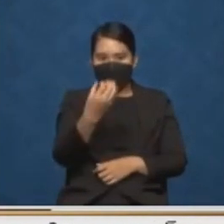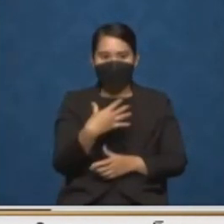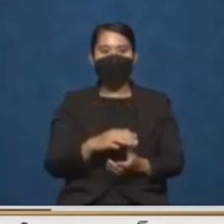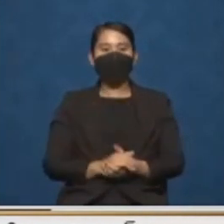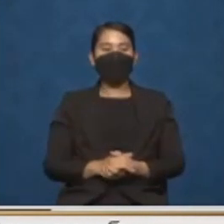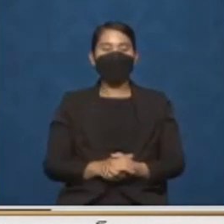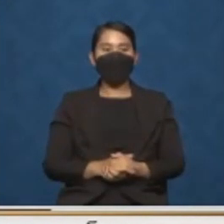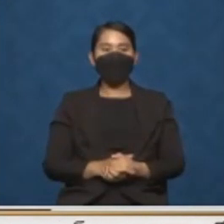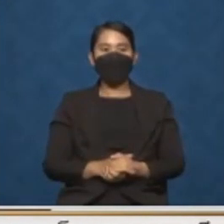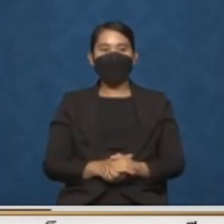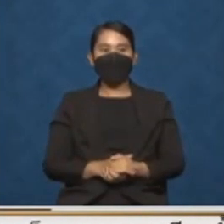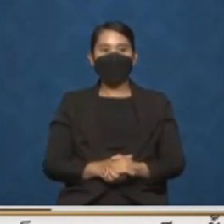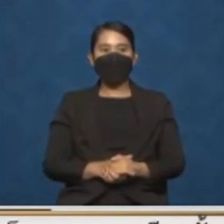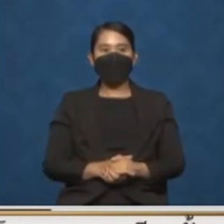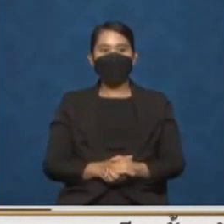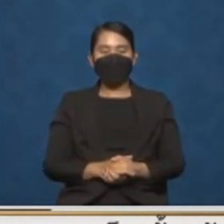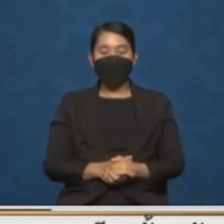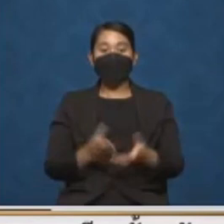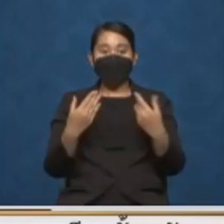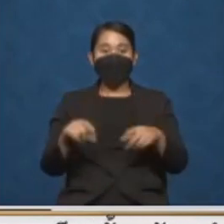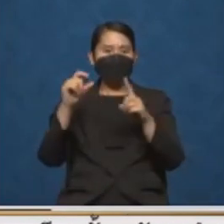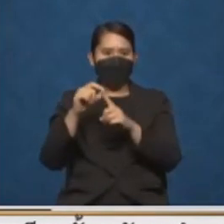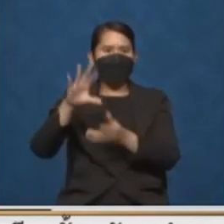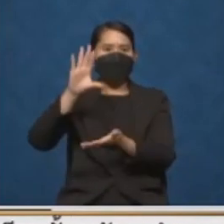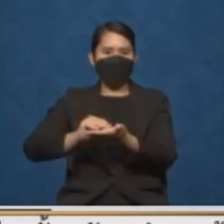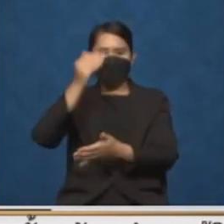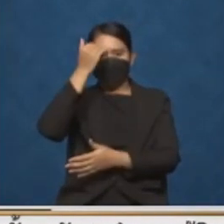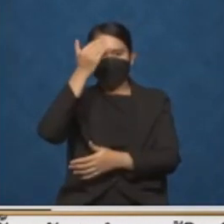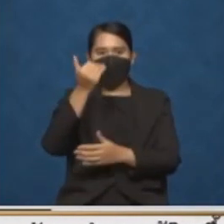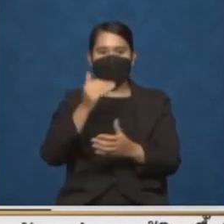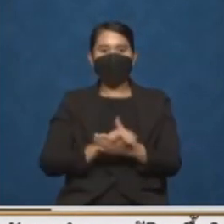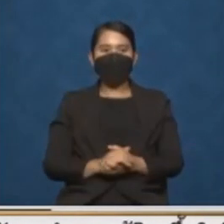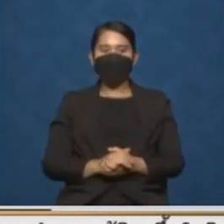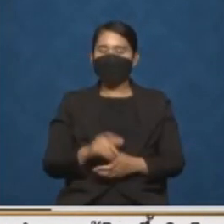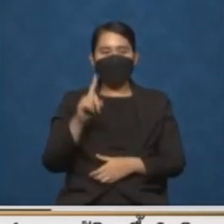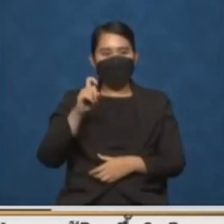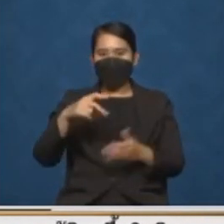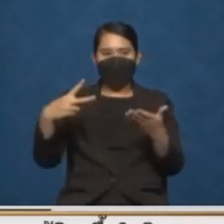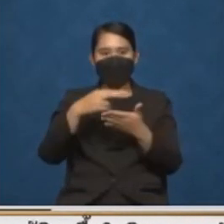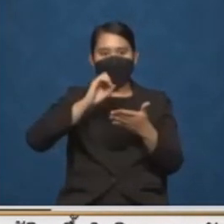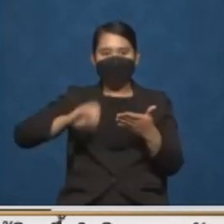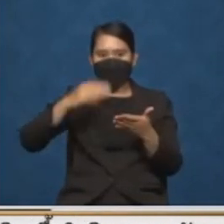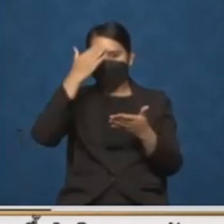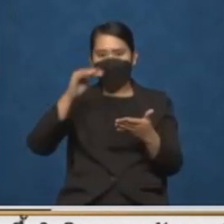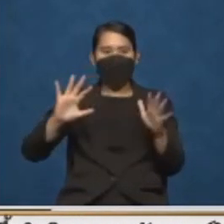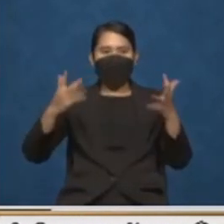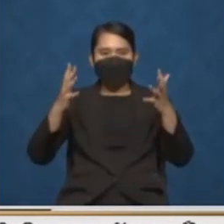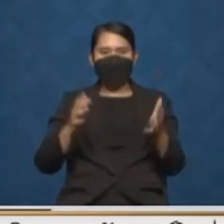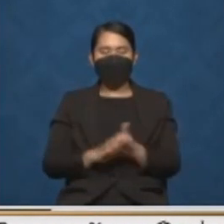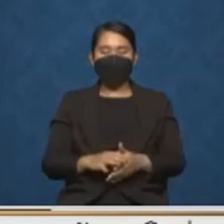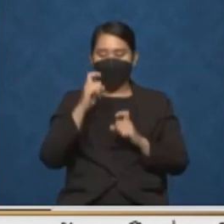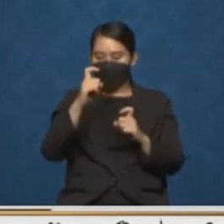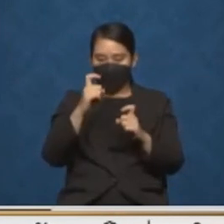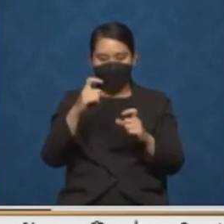แล้วไประบุในคำจำกคามไดยัไครับไม่ได้ตองตัดออกเพระมนไม่มีสารอานตราย ต